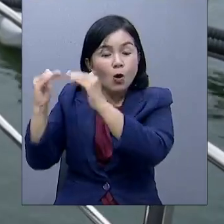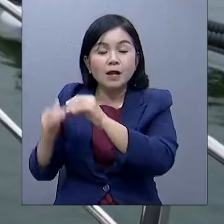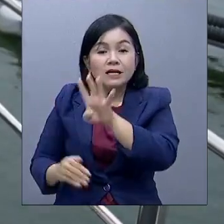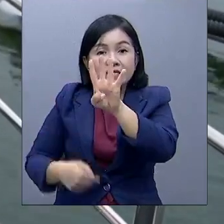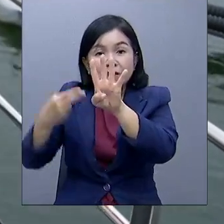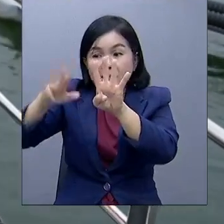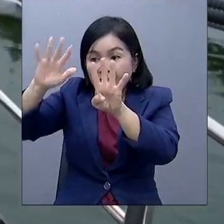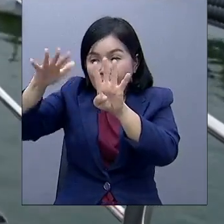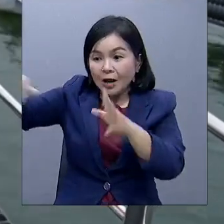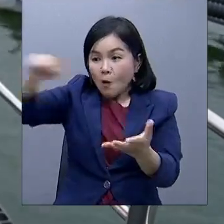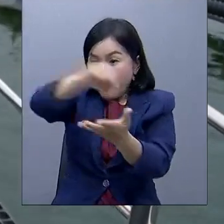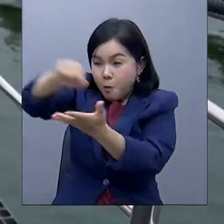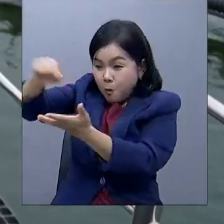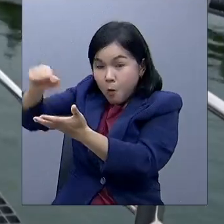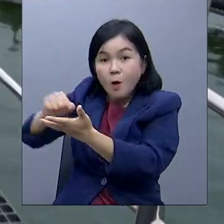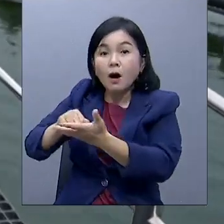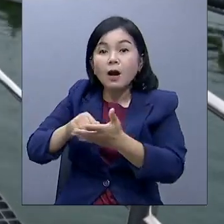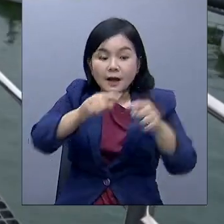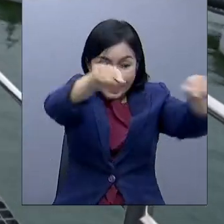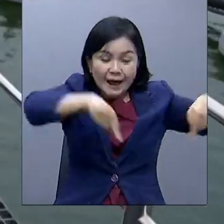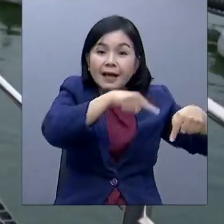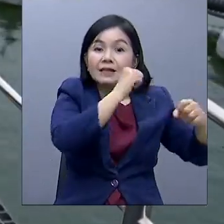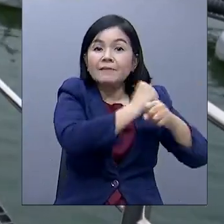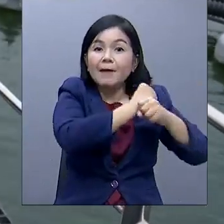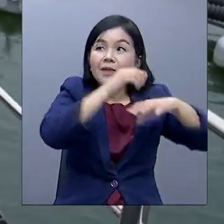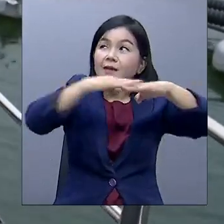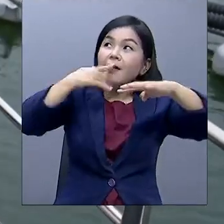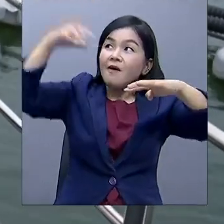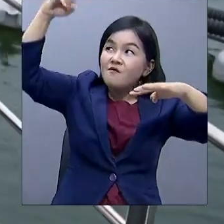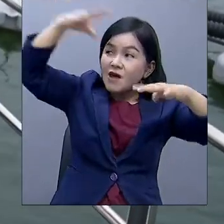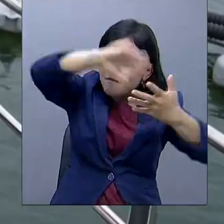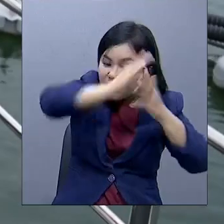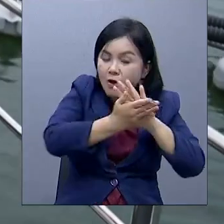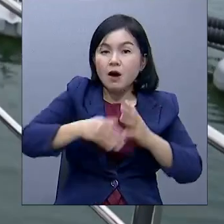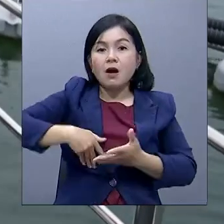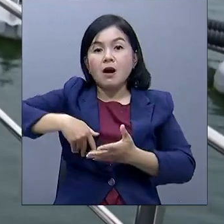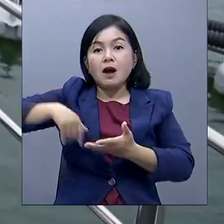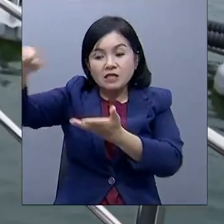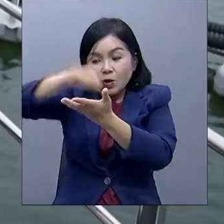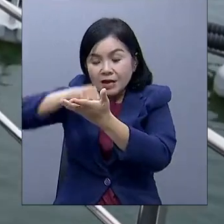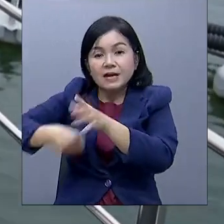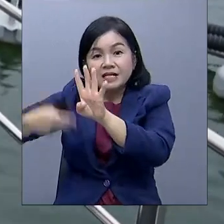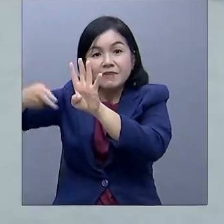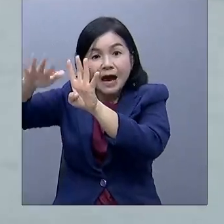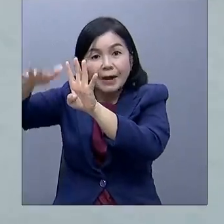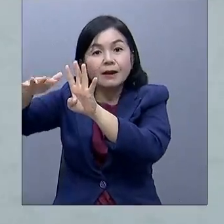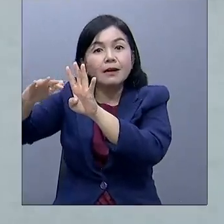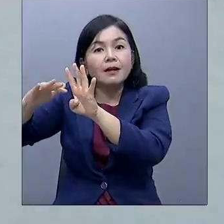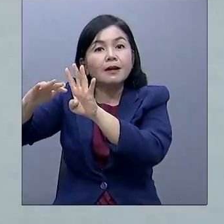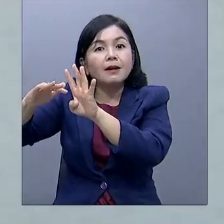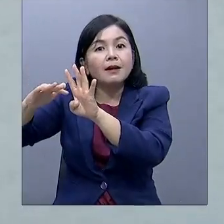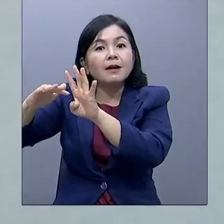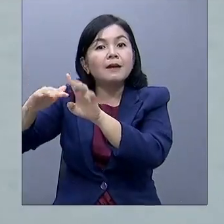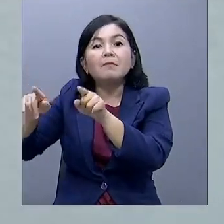ะ ลองดูนะลองนึกภาพแล้วกันอันนี้เราได้นึกภาพออกแล้วว่า 45,000 เครื่องเปิดเตารีด 1,000 วัตต์ให้ร้อนสุดพร้อมกันเนี่ยน ั่ นแหละ ครับ คือก